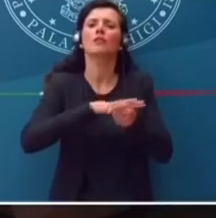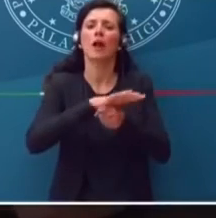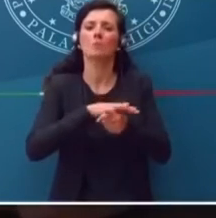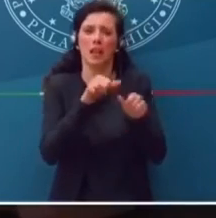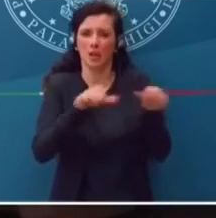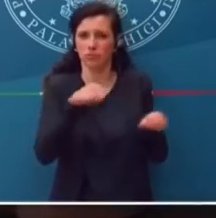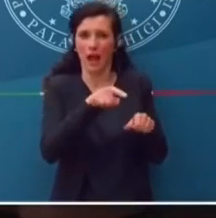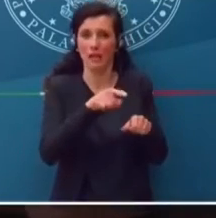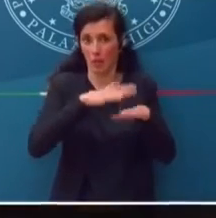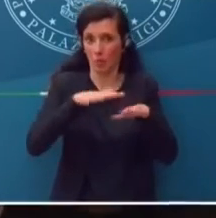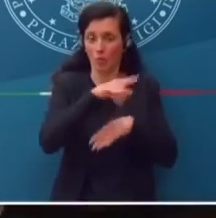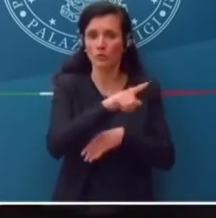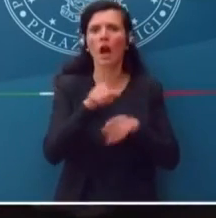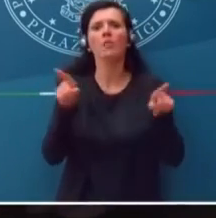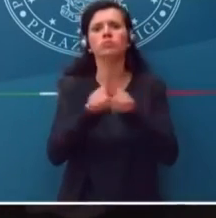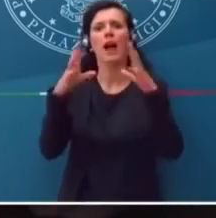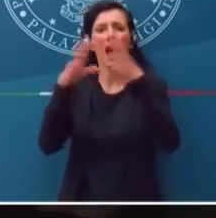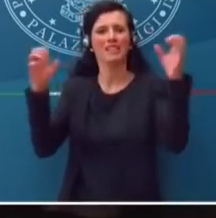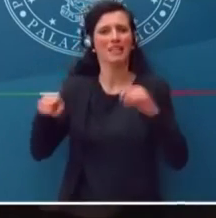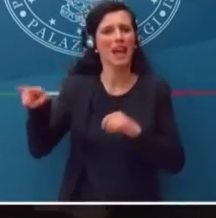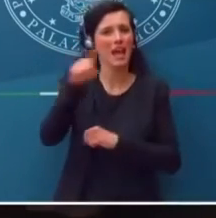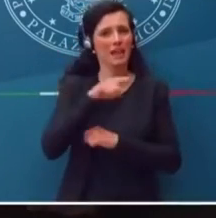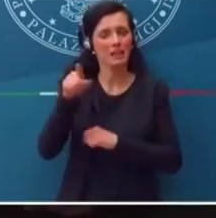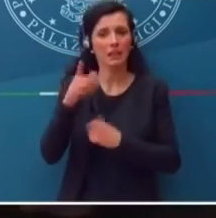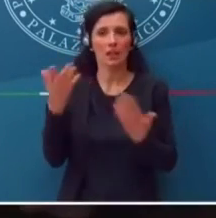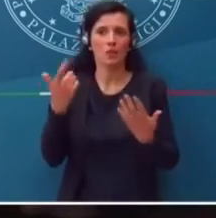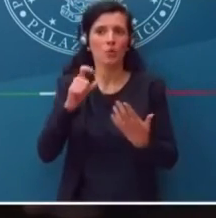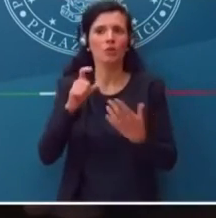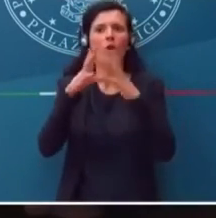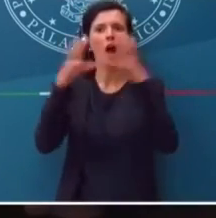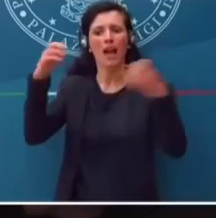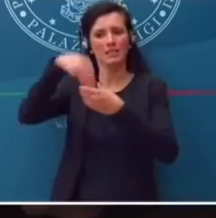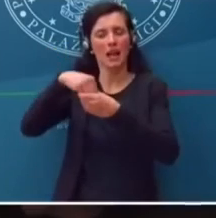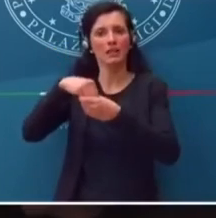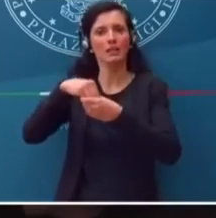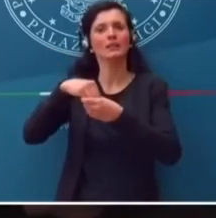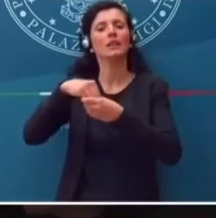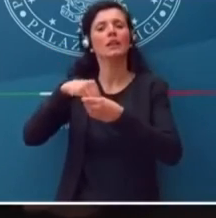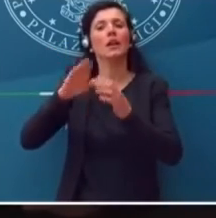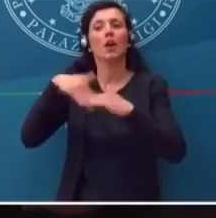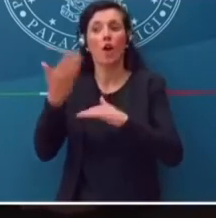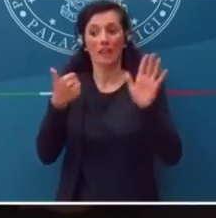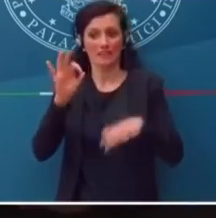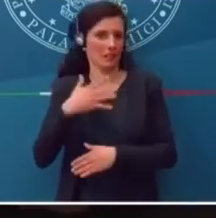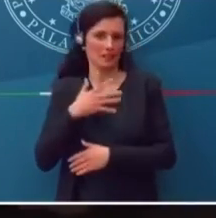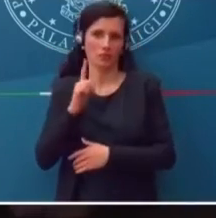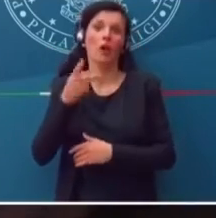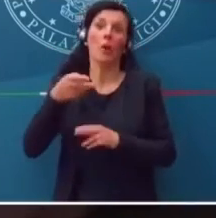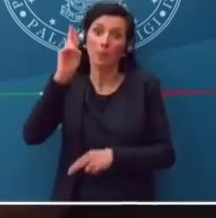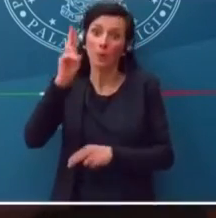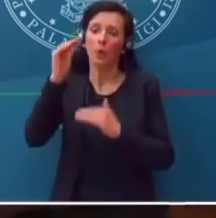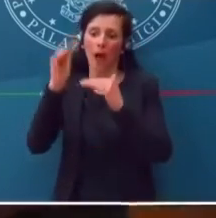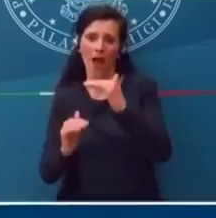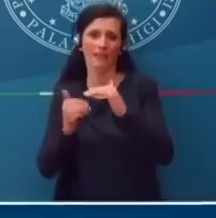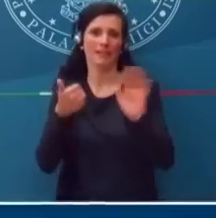nelle aziende, che come è noto nelle aziende non ci sono over 60, sono prevalentemente under 60.